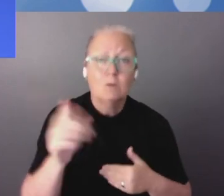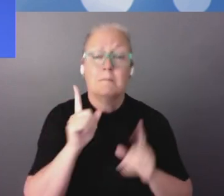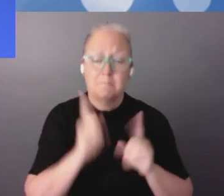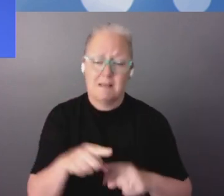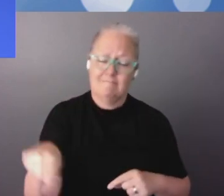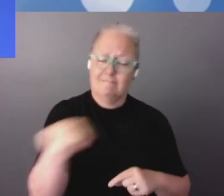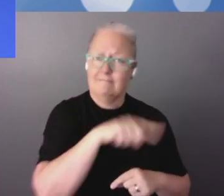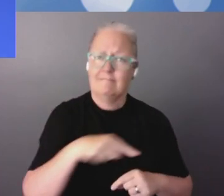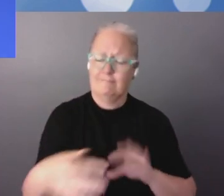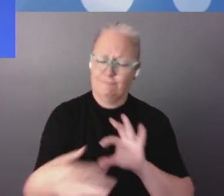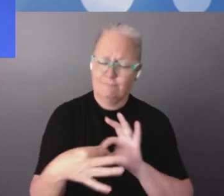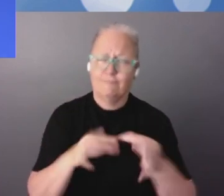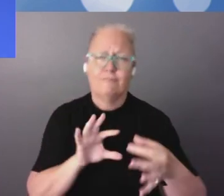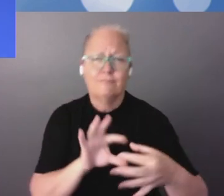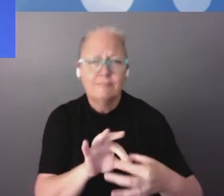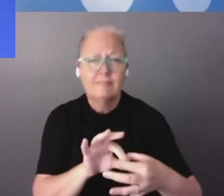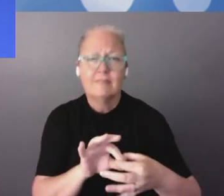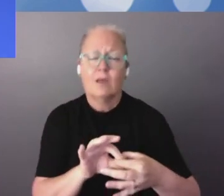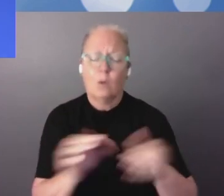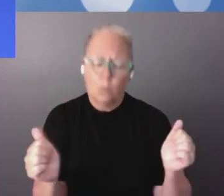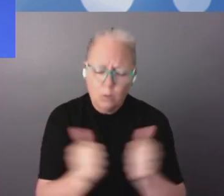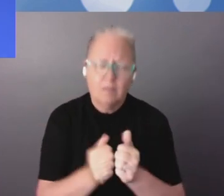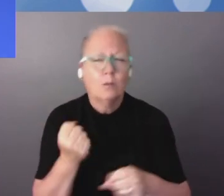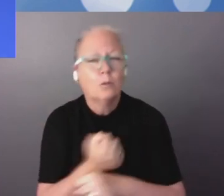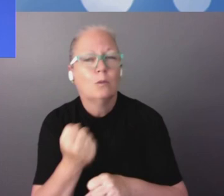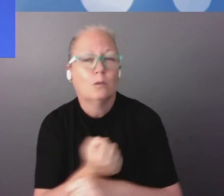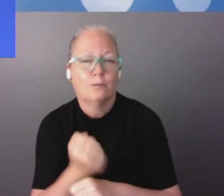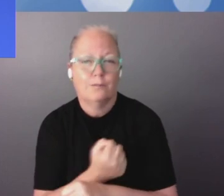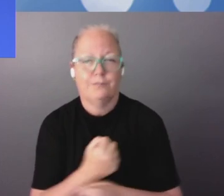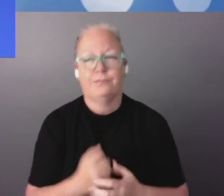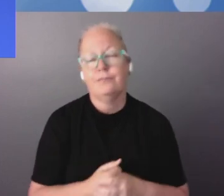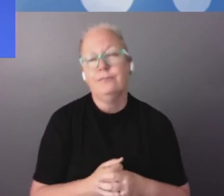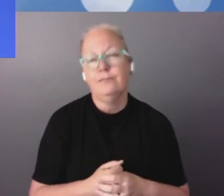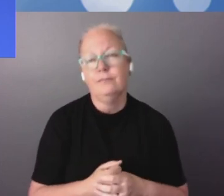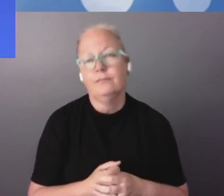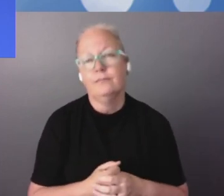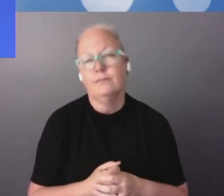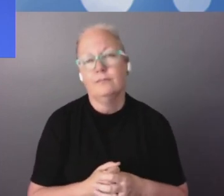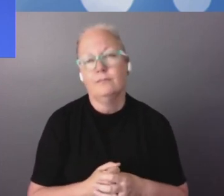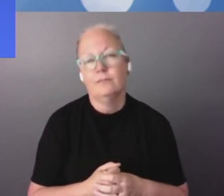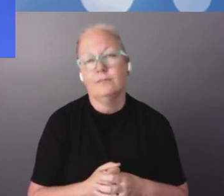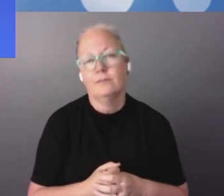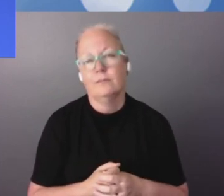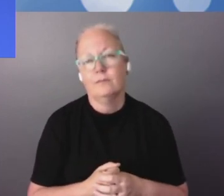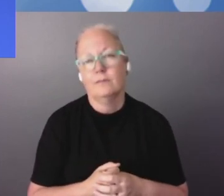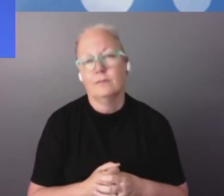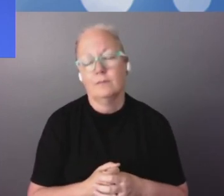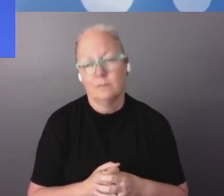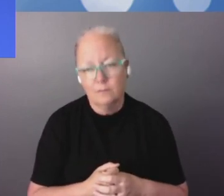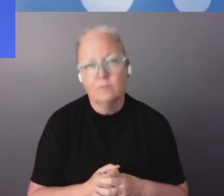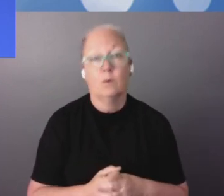работая вместе. Когда появились более 100 лет тому назад первые монополии, национальные